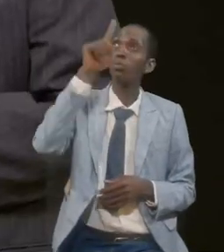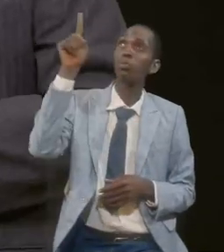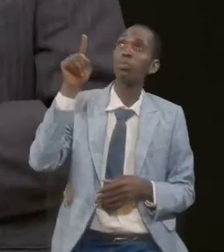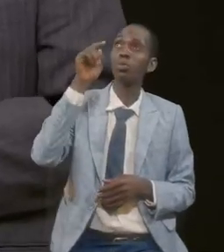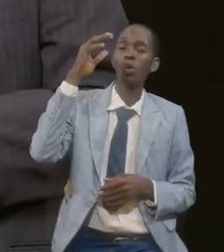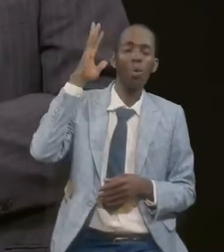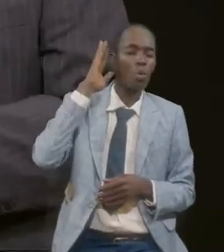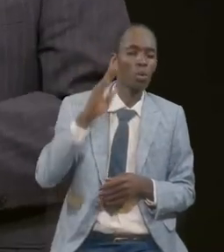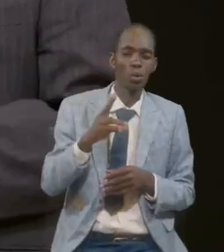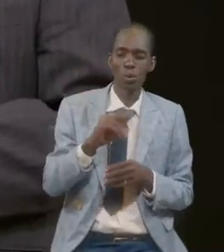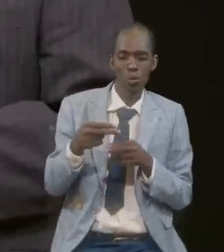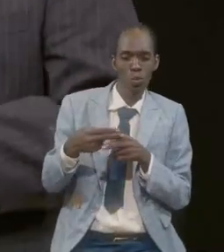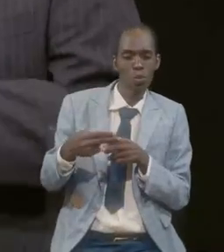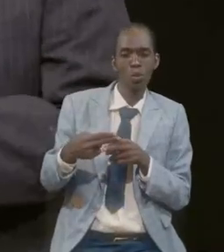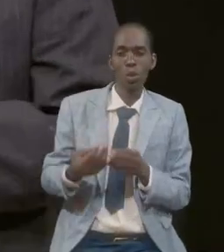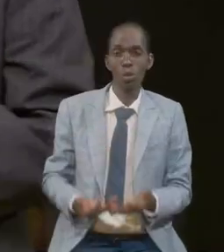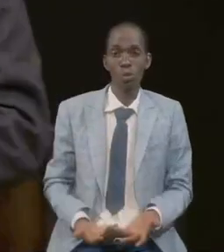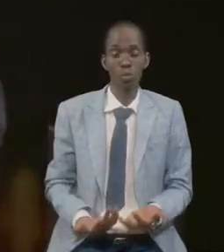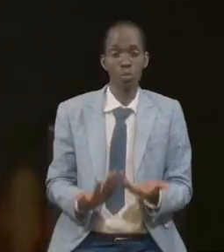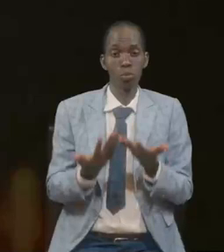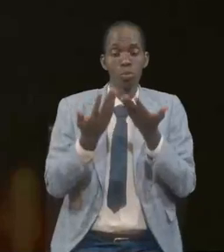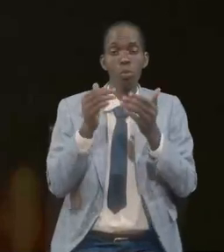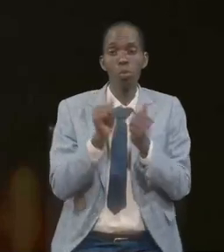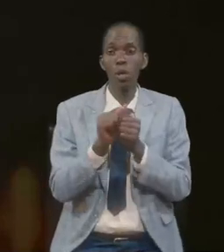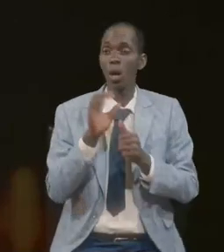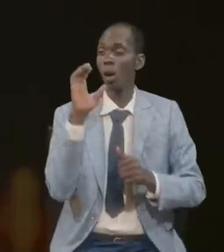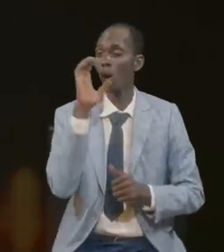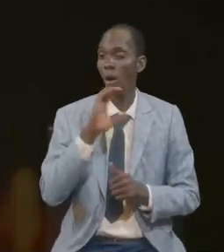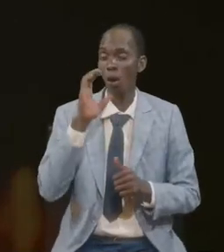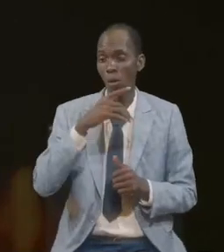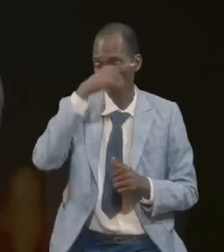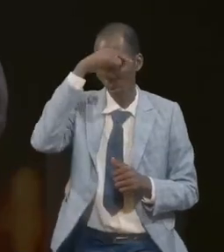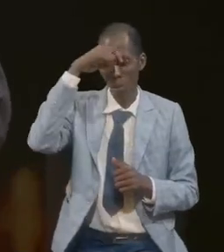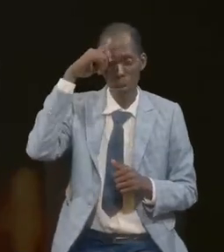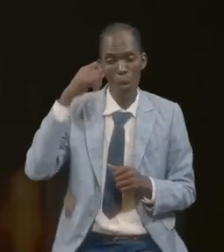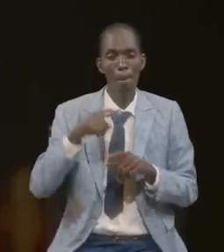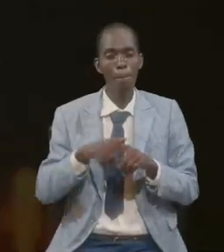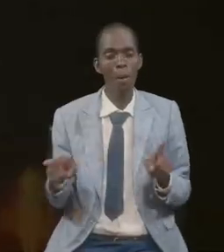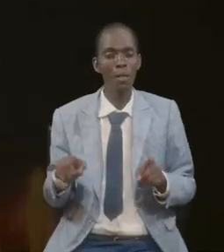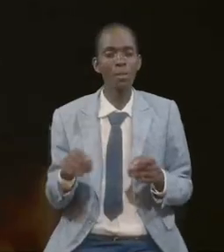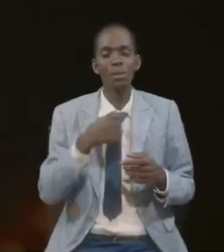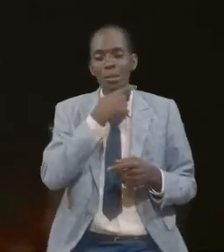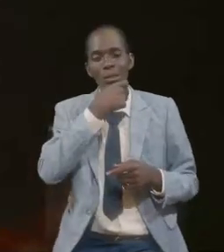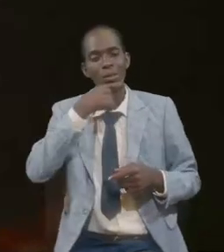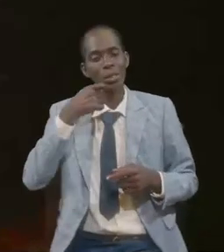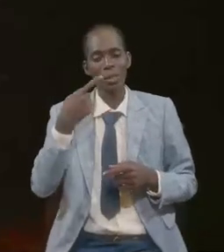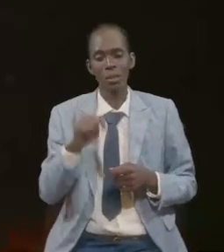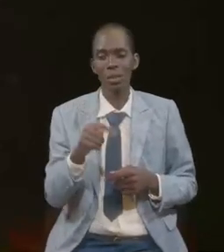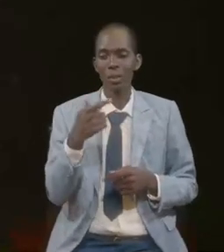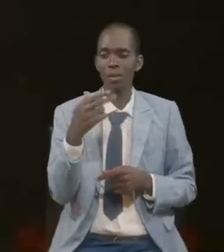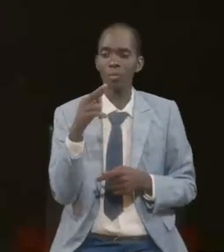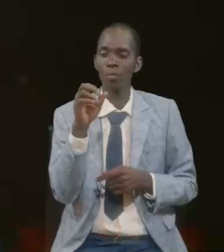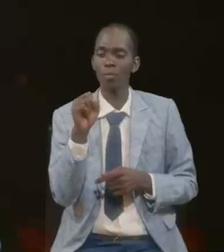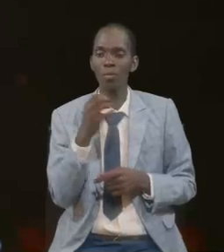levé avec sa chaleur ardente. Il a desséché l'herbe. Sa fleur est